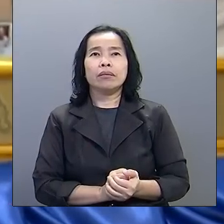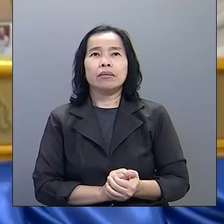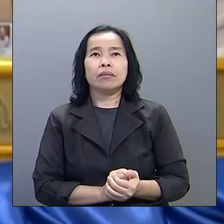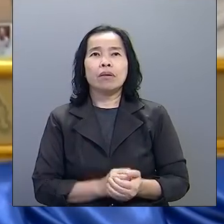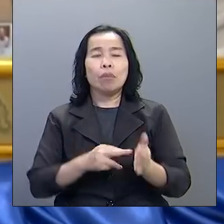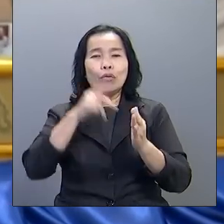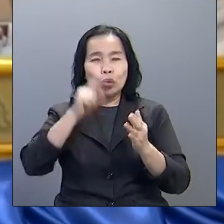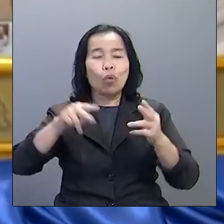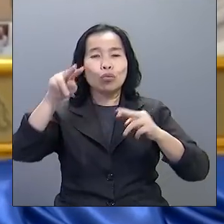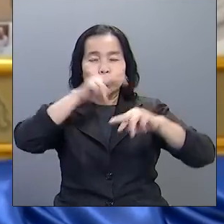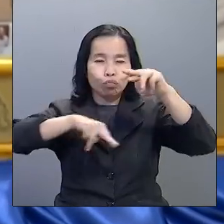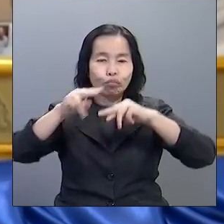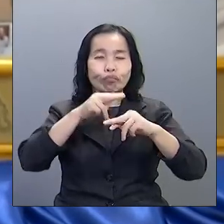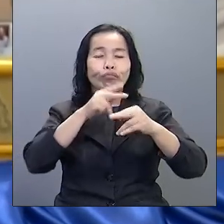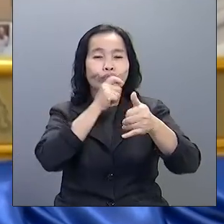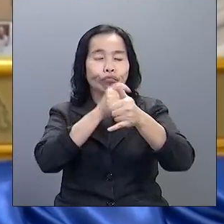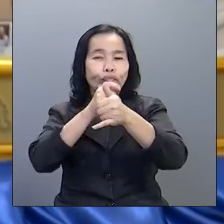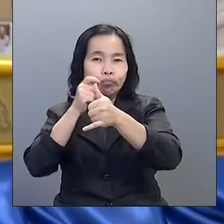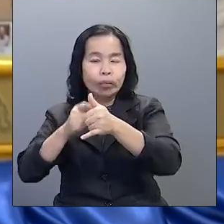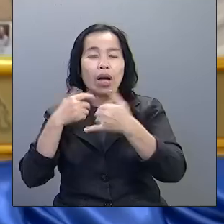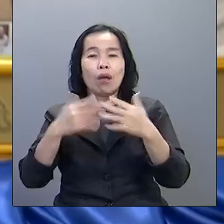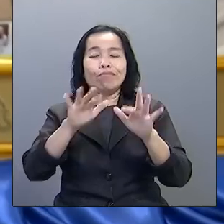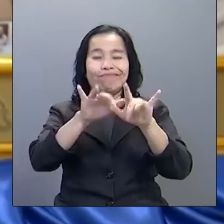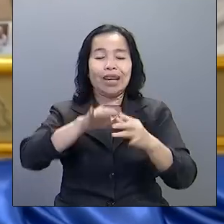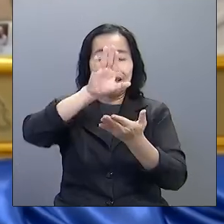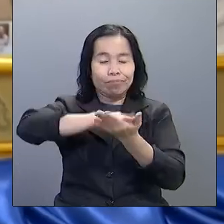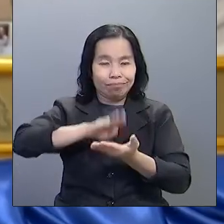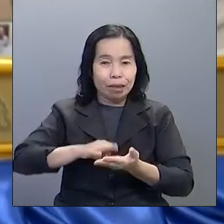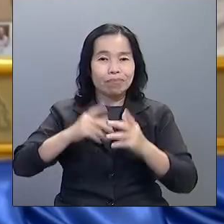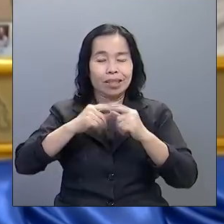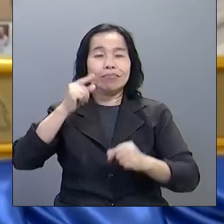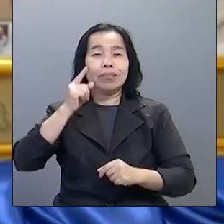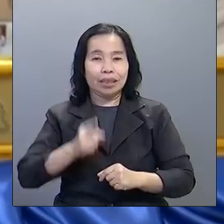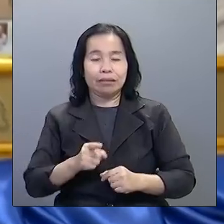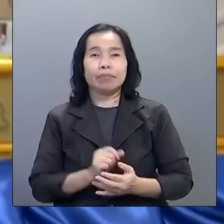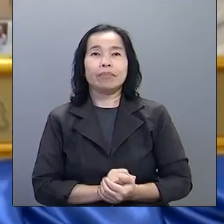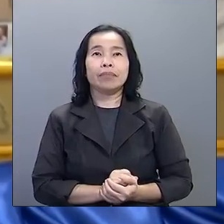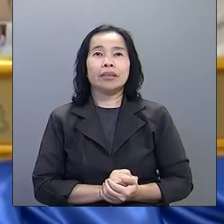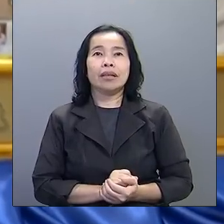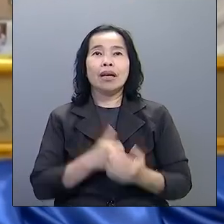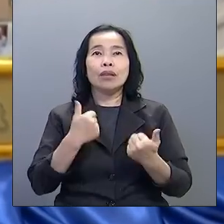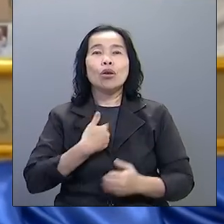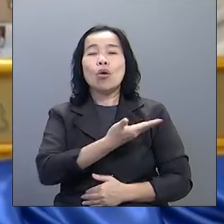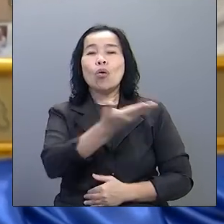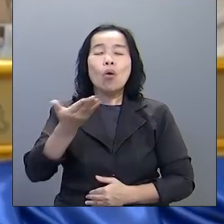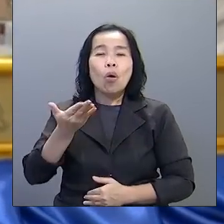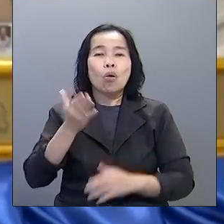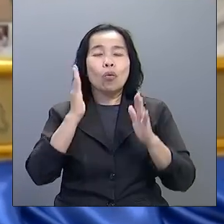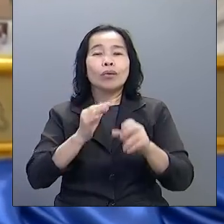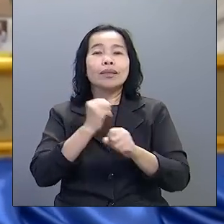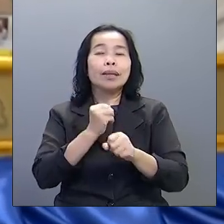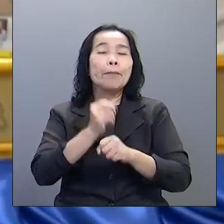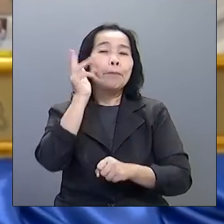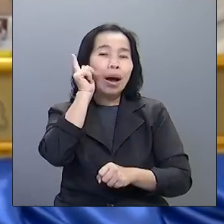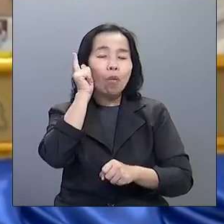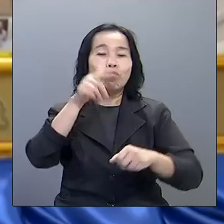สอบสวนแล้วก็รายงานข้อเท็จจริงทั้งหมดมาที่กองทัพเรือนะครับเพราะนั้นขอให้พี่น้องสื่อมวลชนพี่น้องประชาช